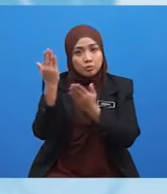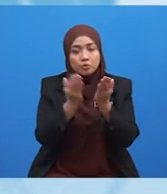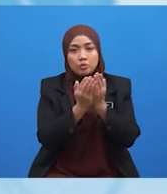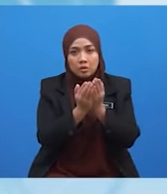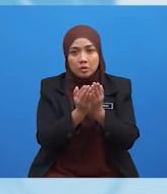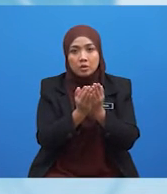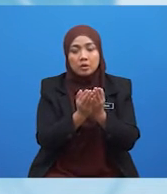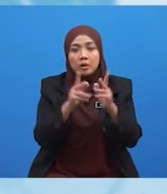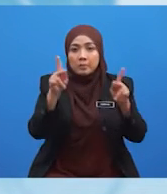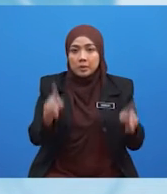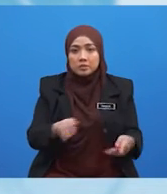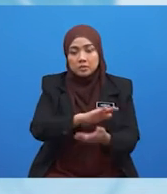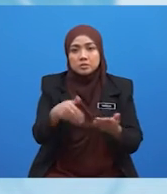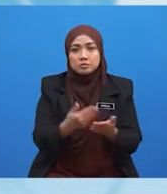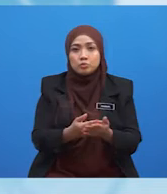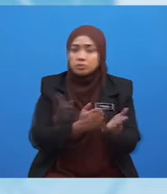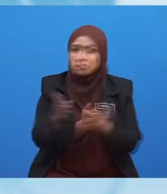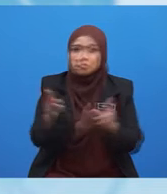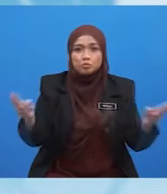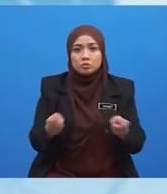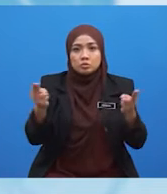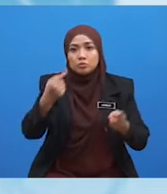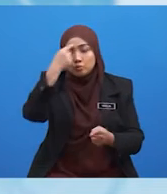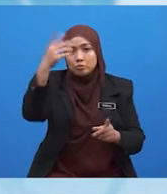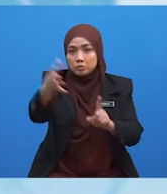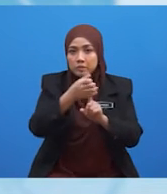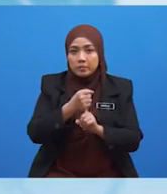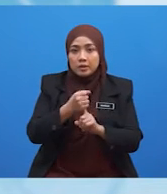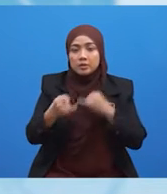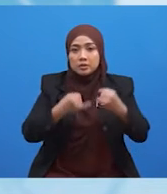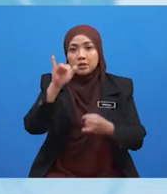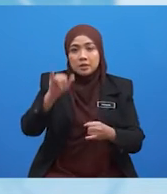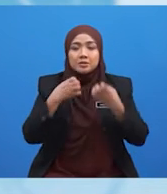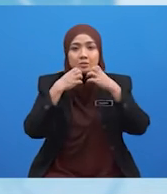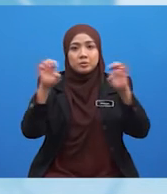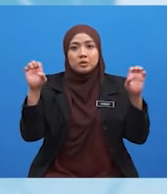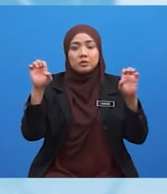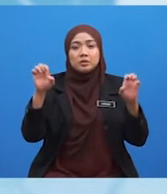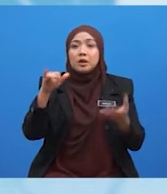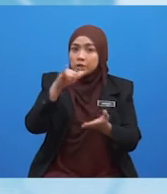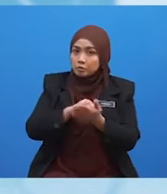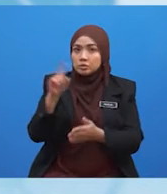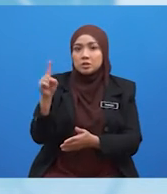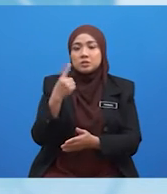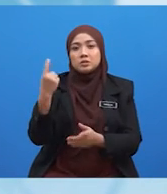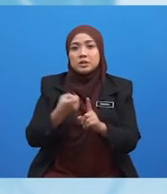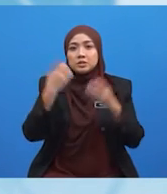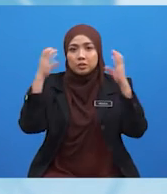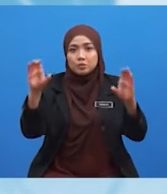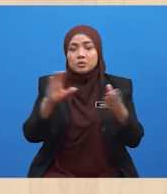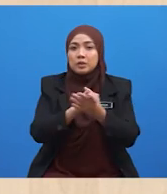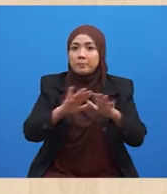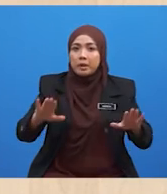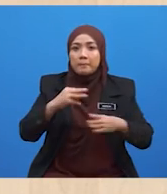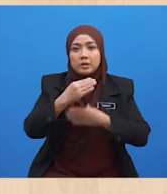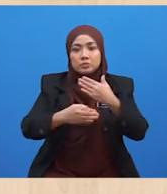agar Praja Praja semua terus berusaha untuk mencapai kejayaan yang cemerlang sekian saja dari ciego